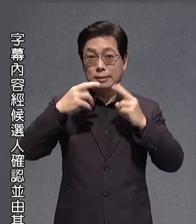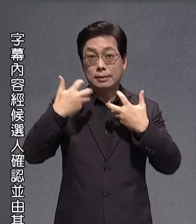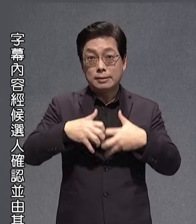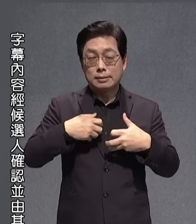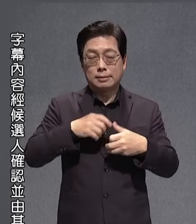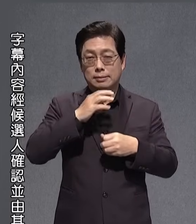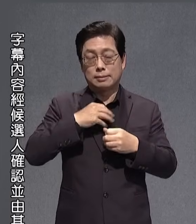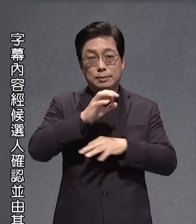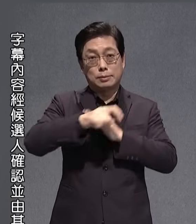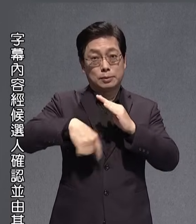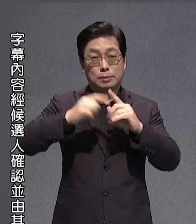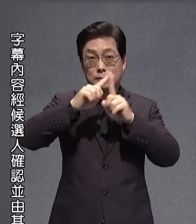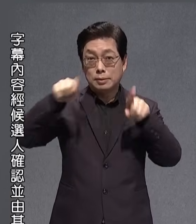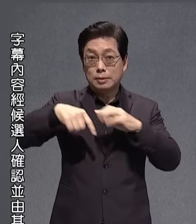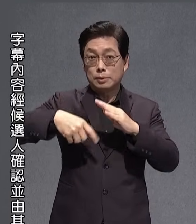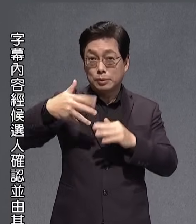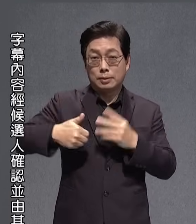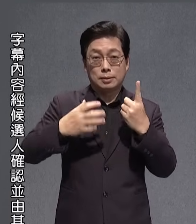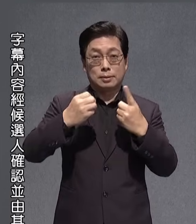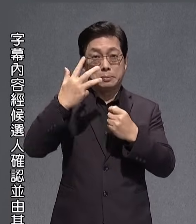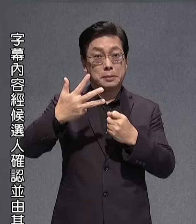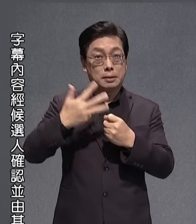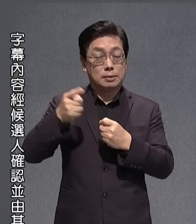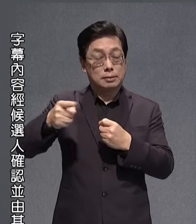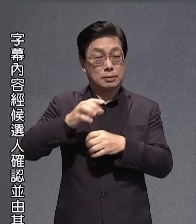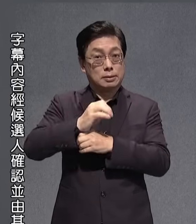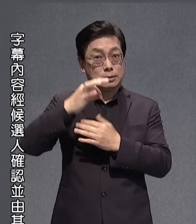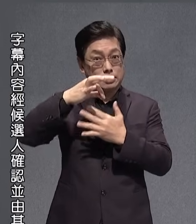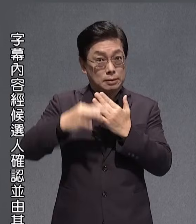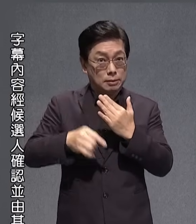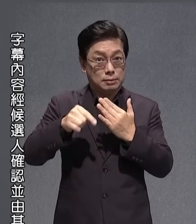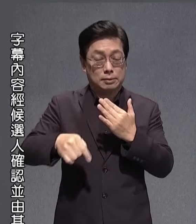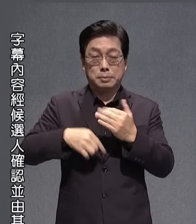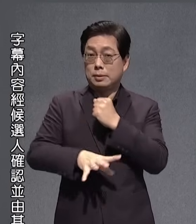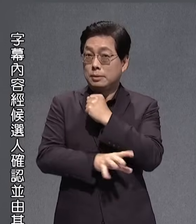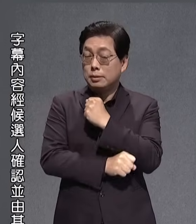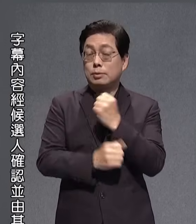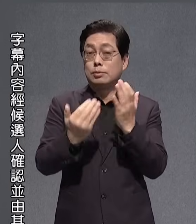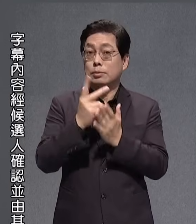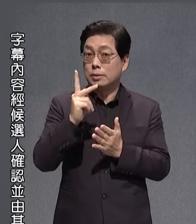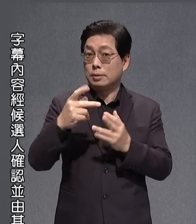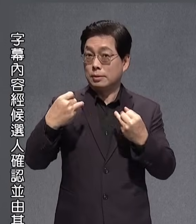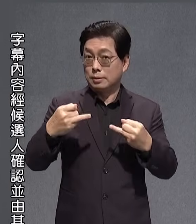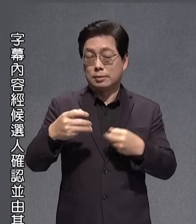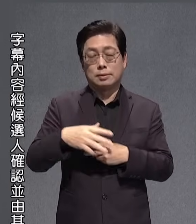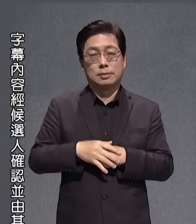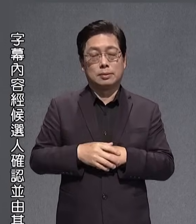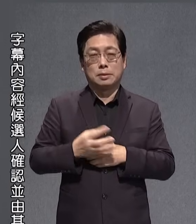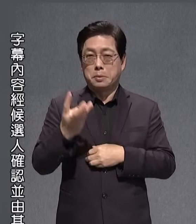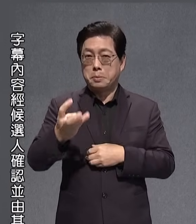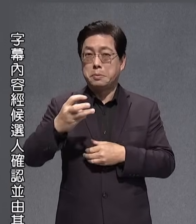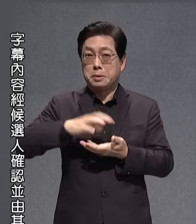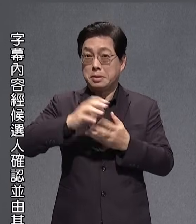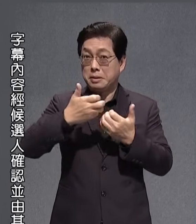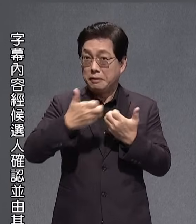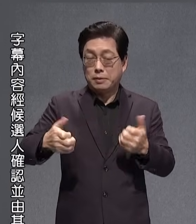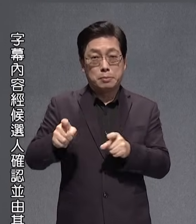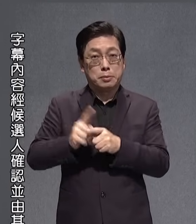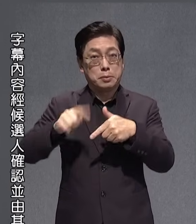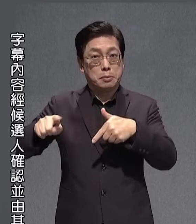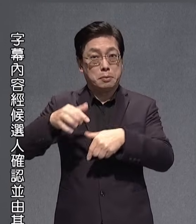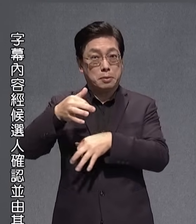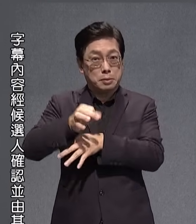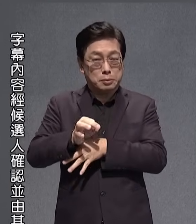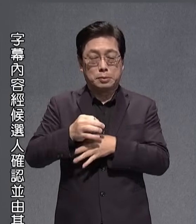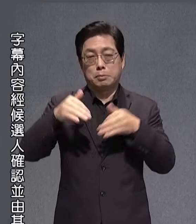耀文院长表示，108课纲新生的基础学科成绩，包括微积分、普通化学都严重退